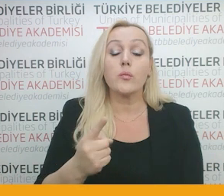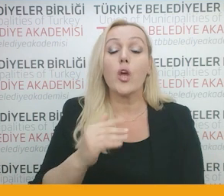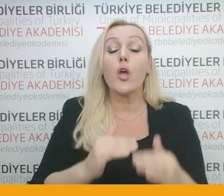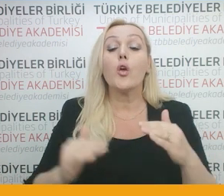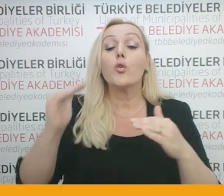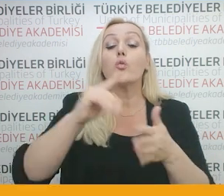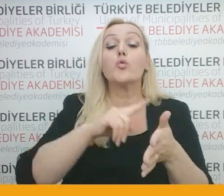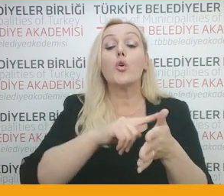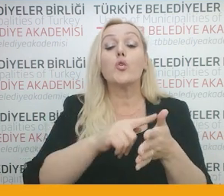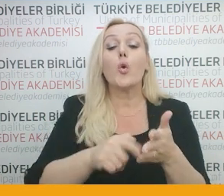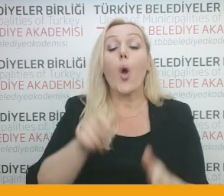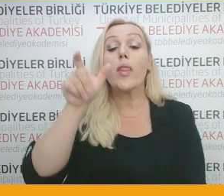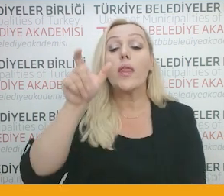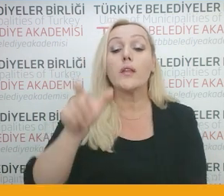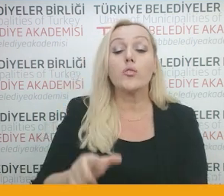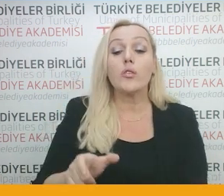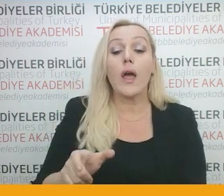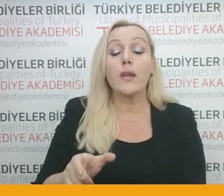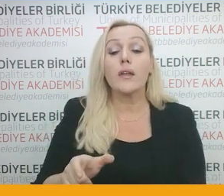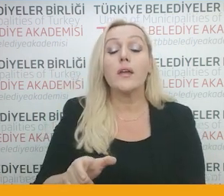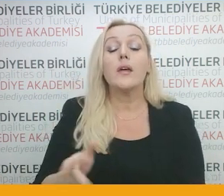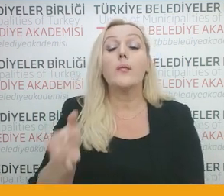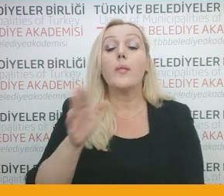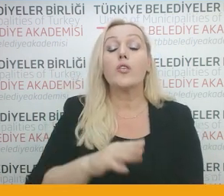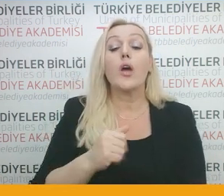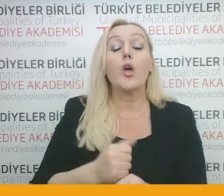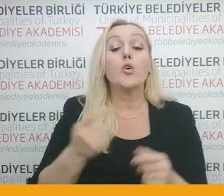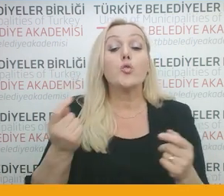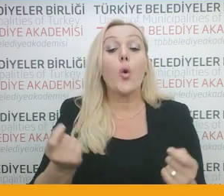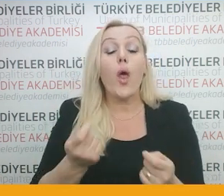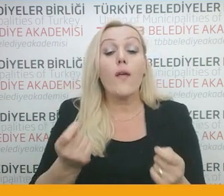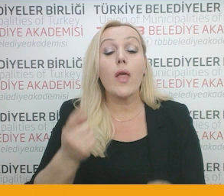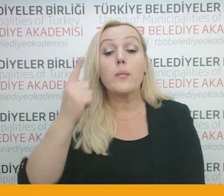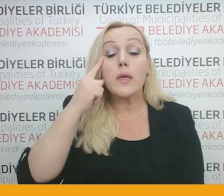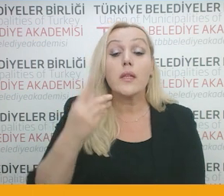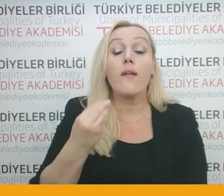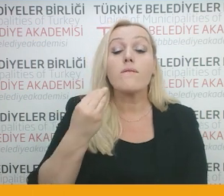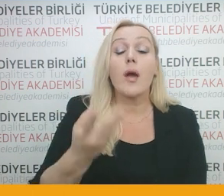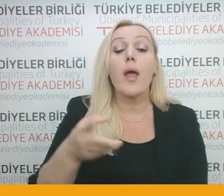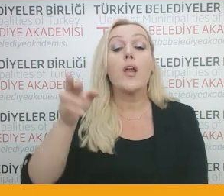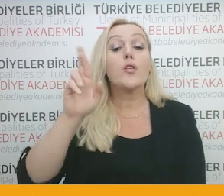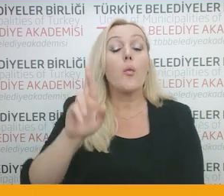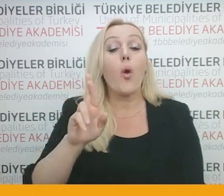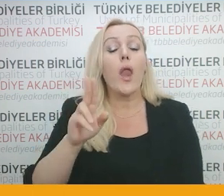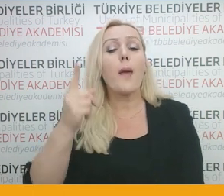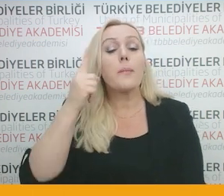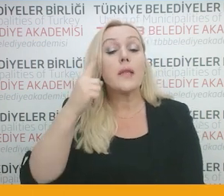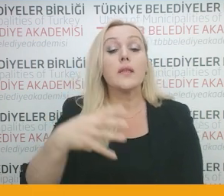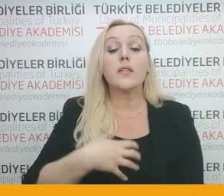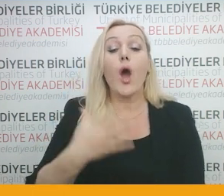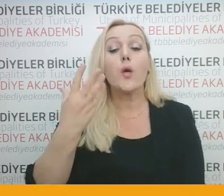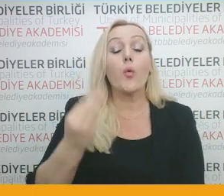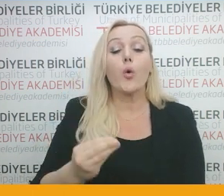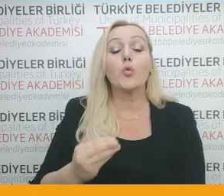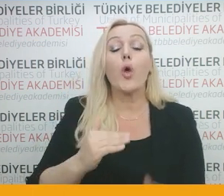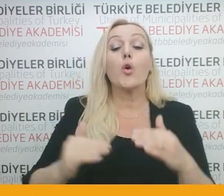Üst yöneticiler işlerin gidişatından harcama yetkilileri ve diğer görevlerin bilgilendirmeleri ve raporları ile bilgi sahibi olur. Bununla birlikte üst